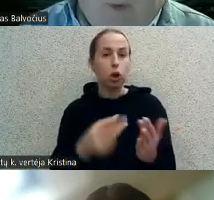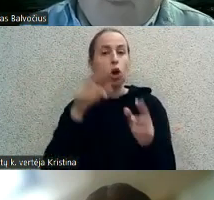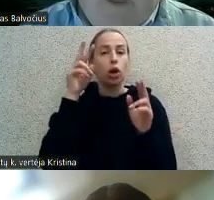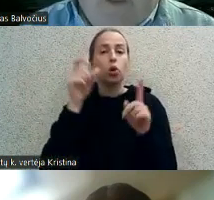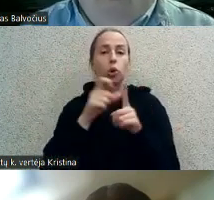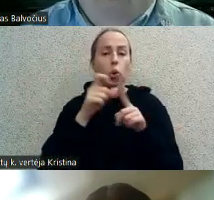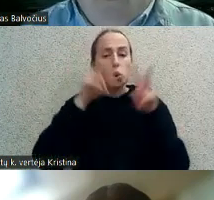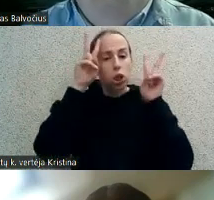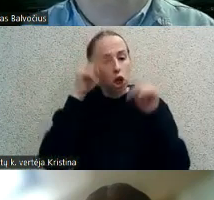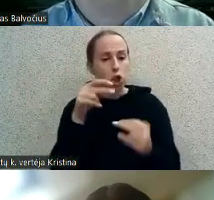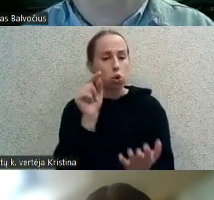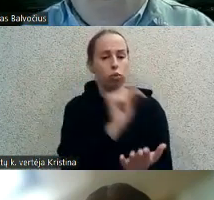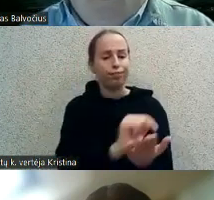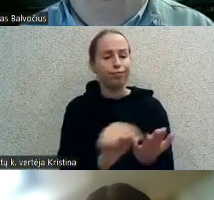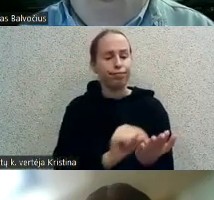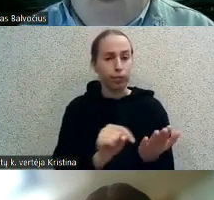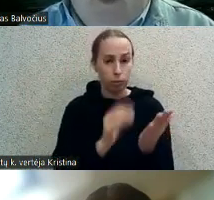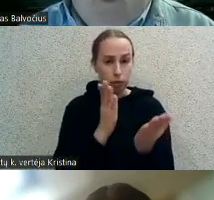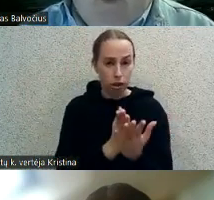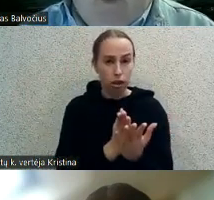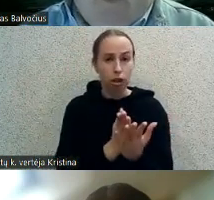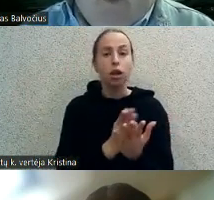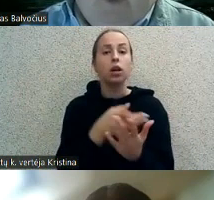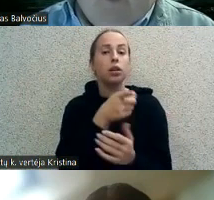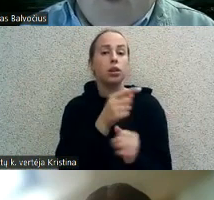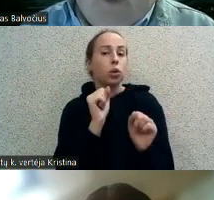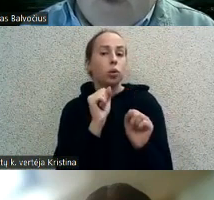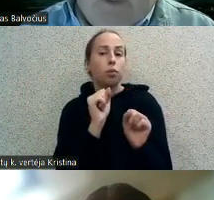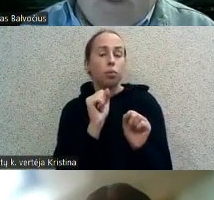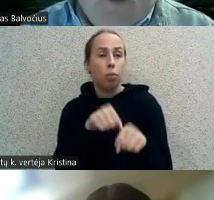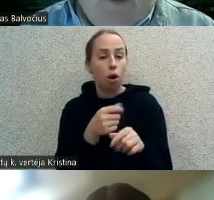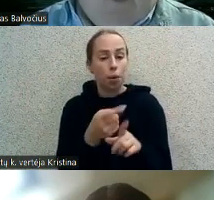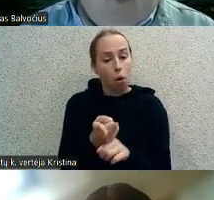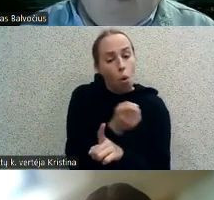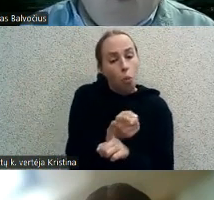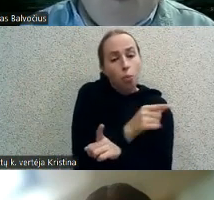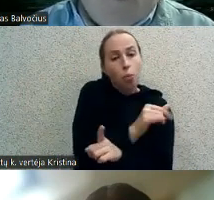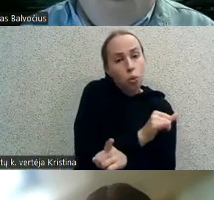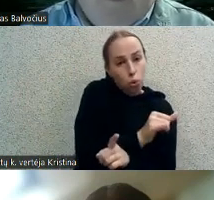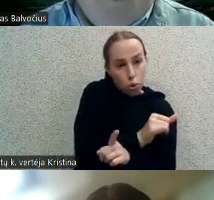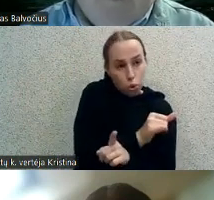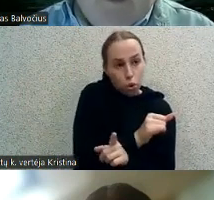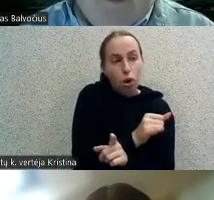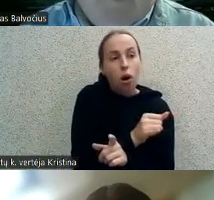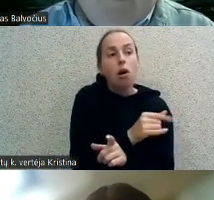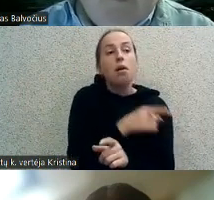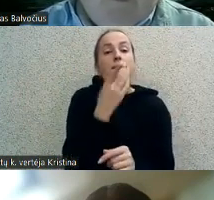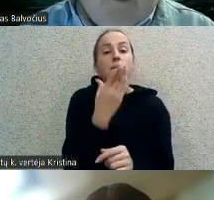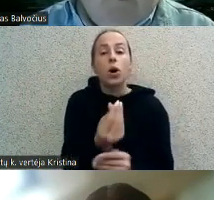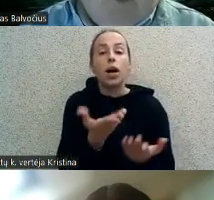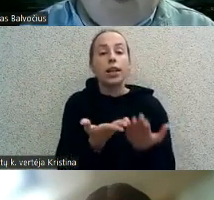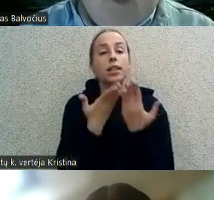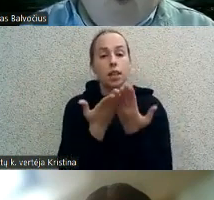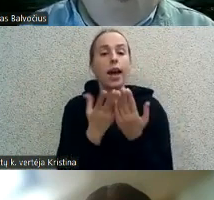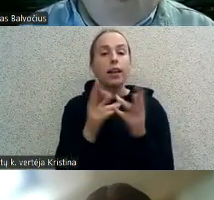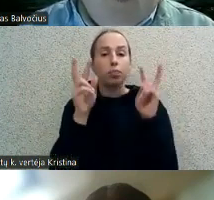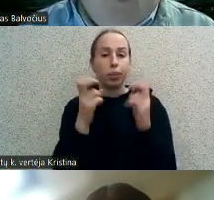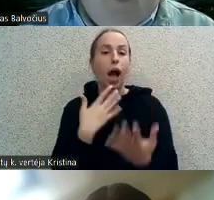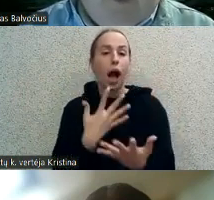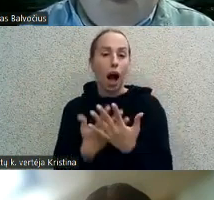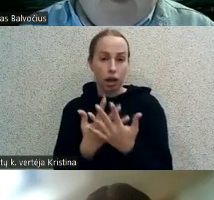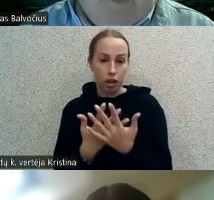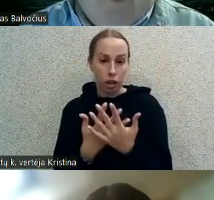parodo, jinai gali tas vietas pasižymėti, kurias norėtų grįžti, ir tokiu būdu tas skaitimas yra labai aktyvus. O jeigu